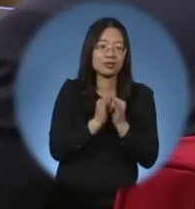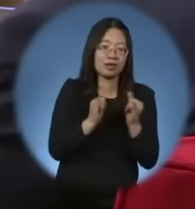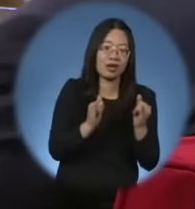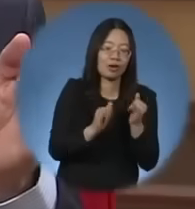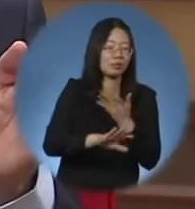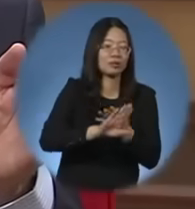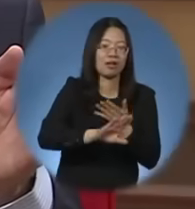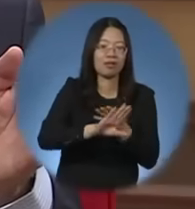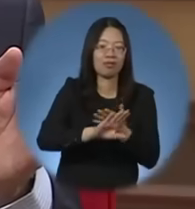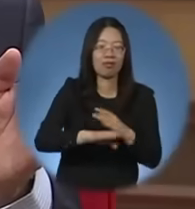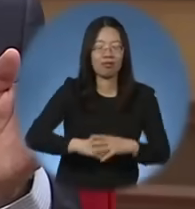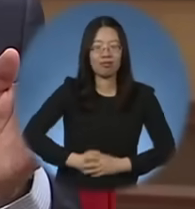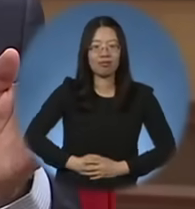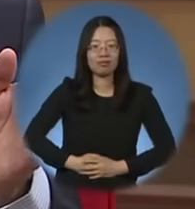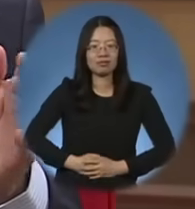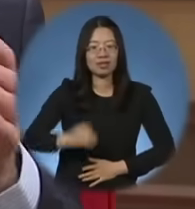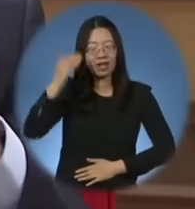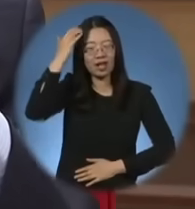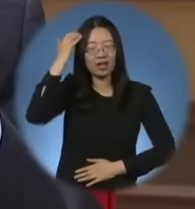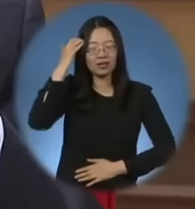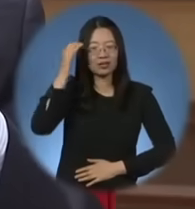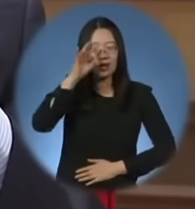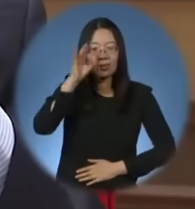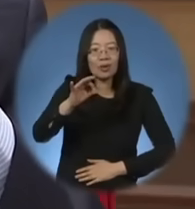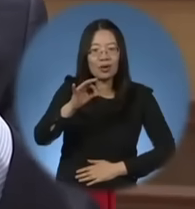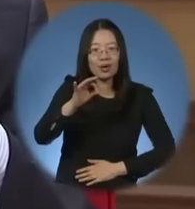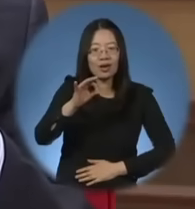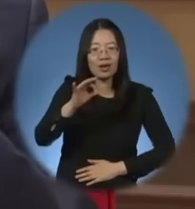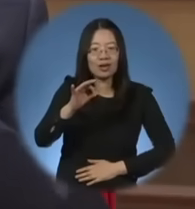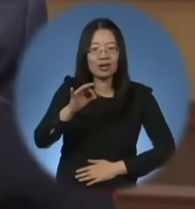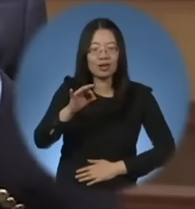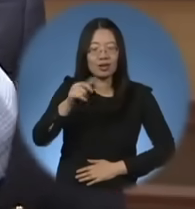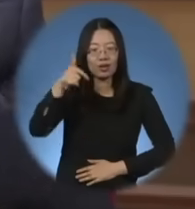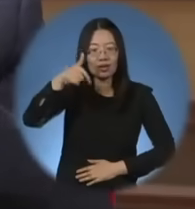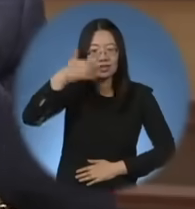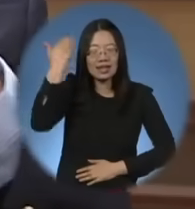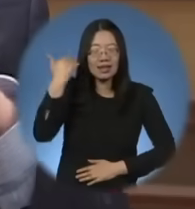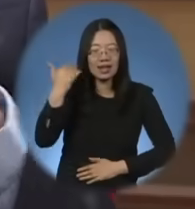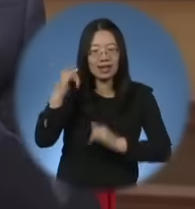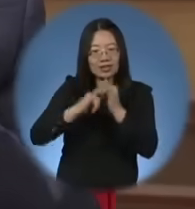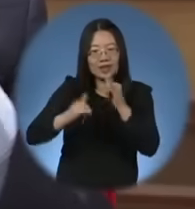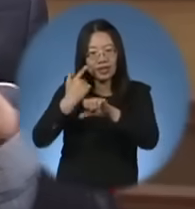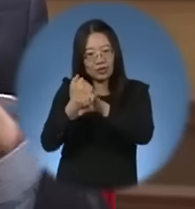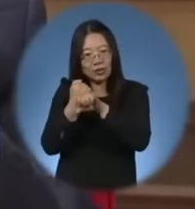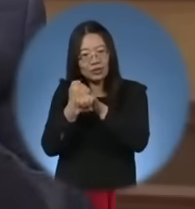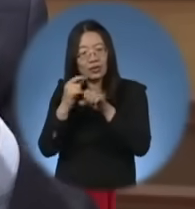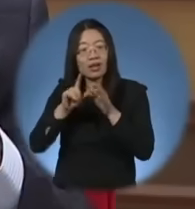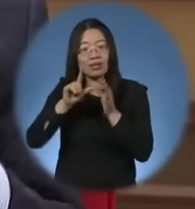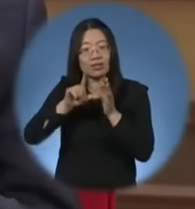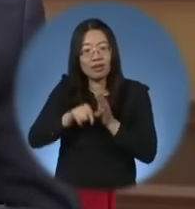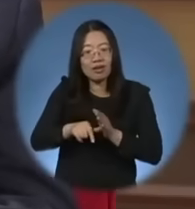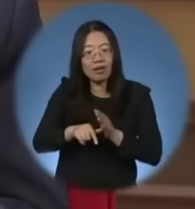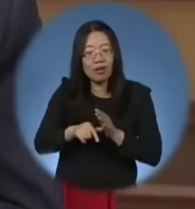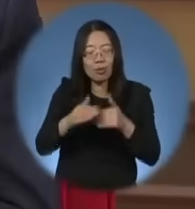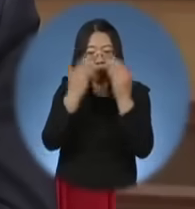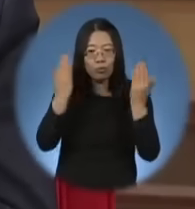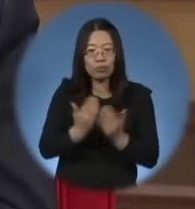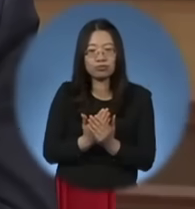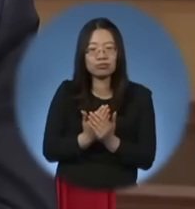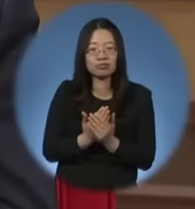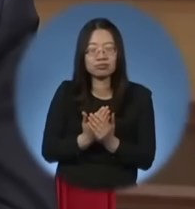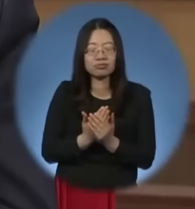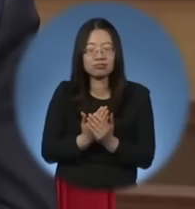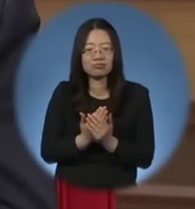우리 한국에는 안 그렇거든 그렇죠 우리 한국에는 저 고고학자들이 저 저 연구할 때는